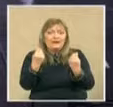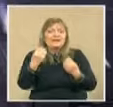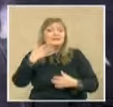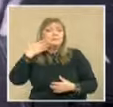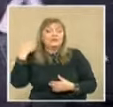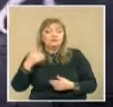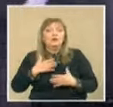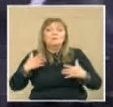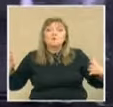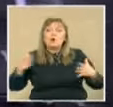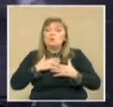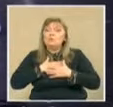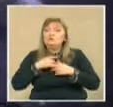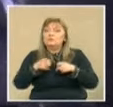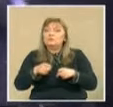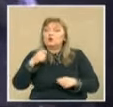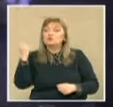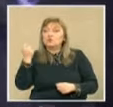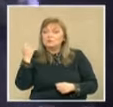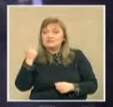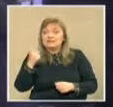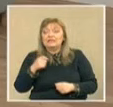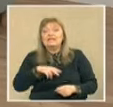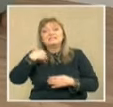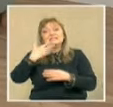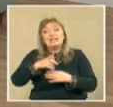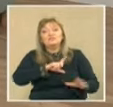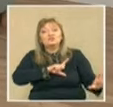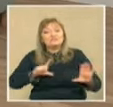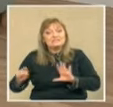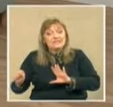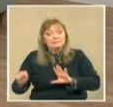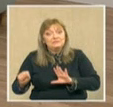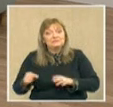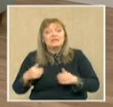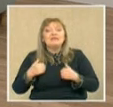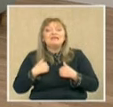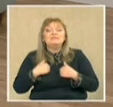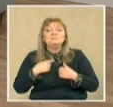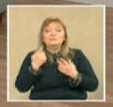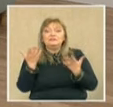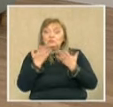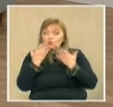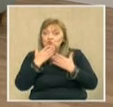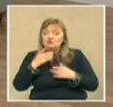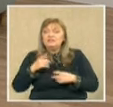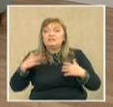А по-нататък, през следващата седмица, както споменахте, учител-ученик, имаме една такава много приятна